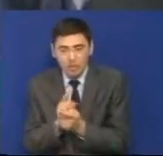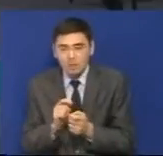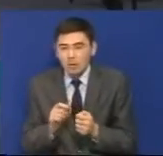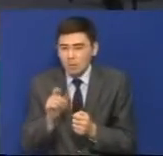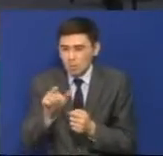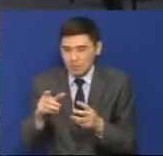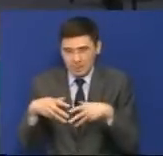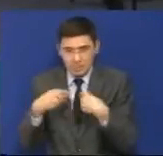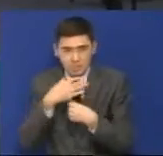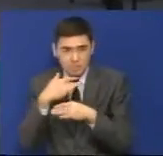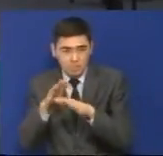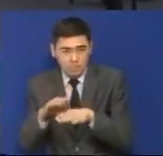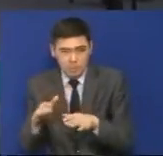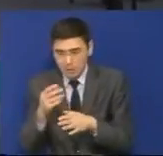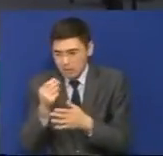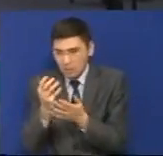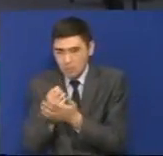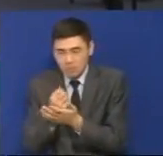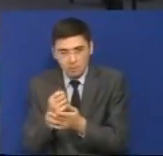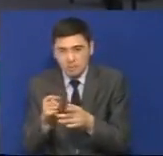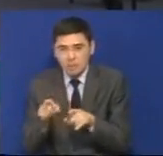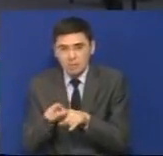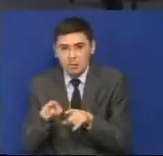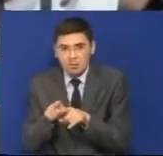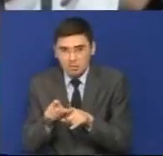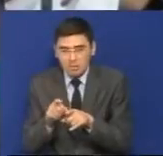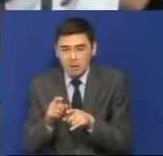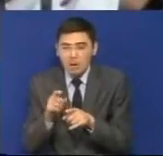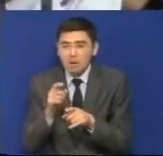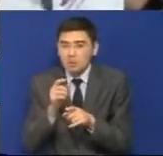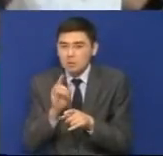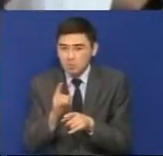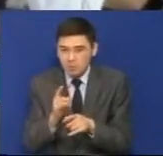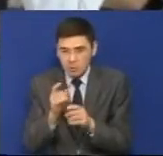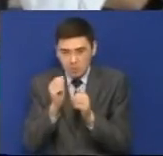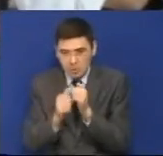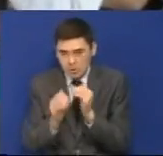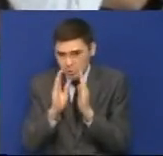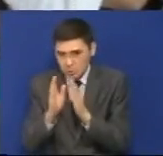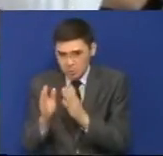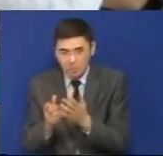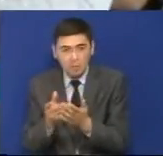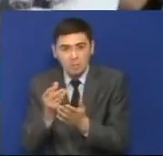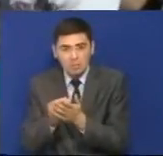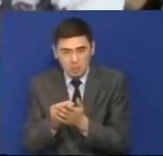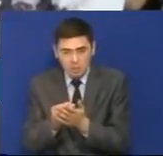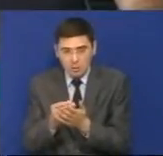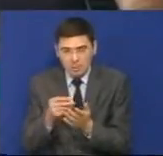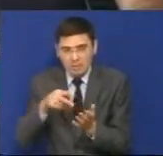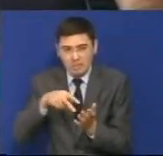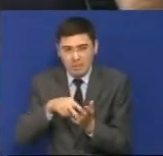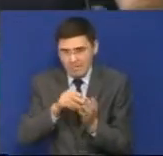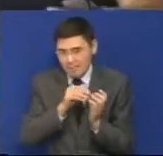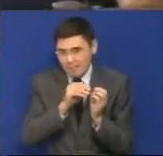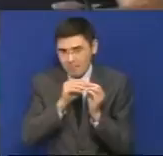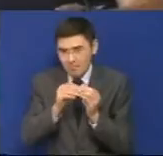көп балалы отбасылар табыстарына қарамастан, балаларға жәрдемақы алатын болады. Бірақ тек белгіленген соманы ғана,